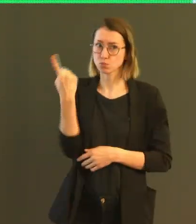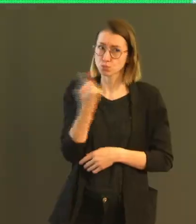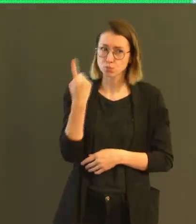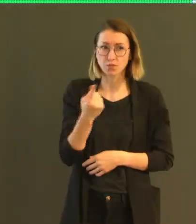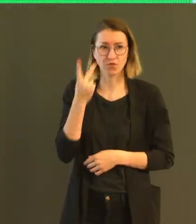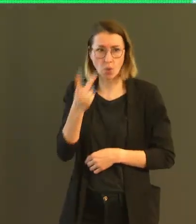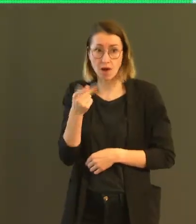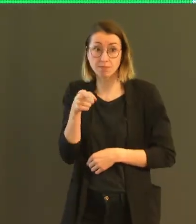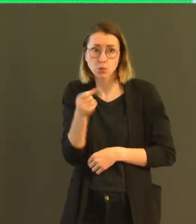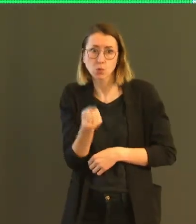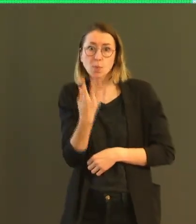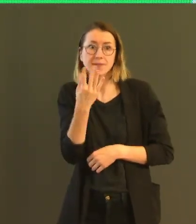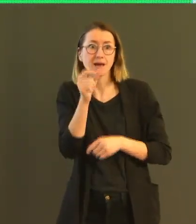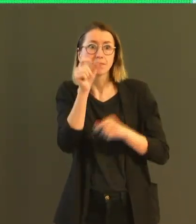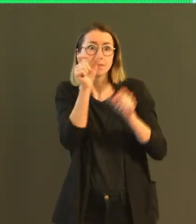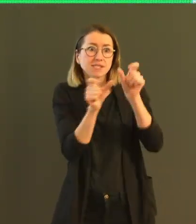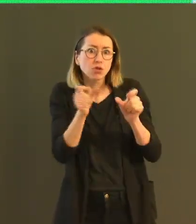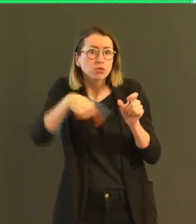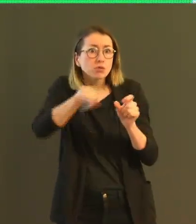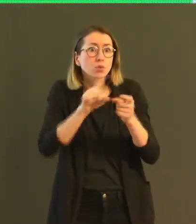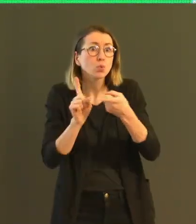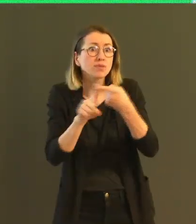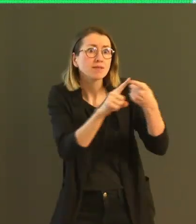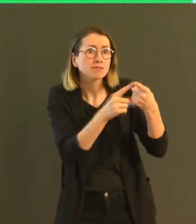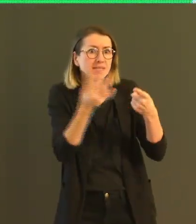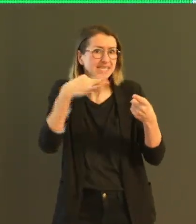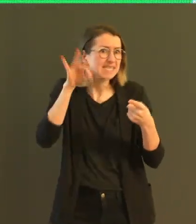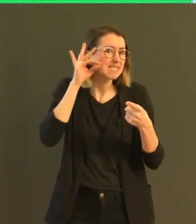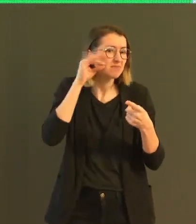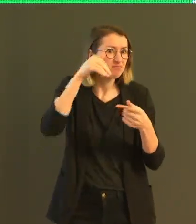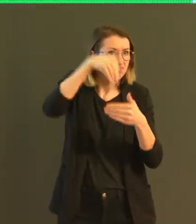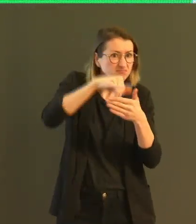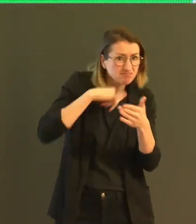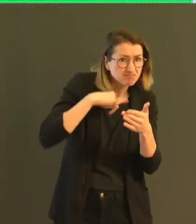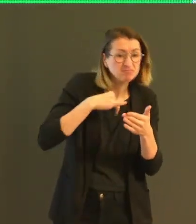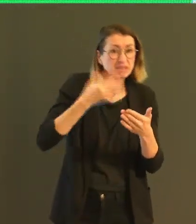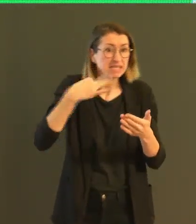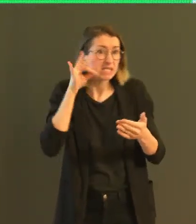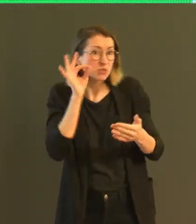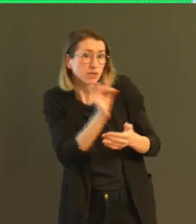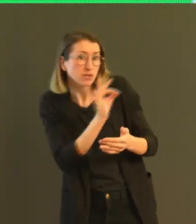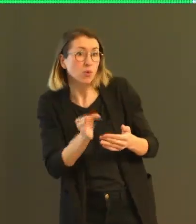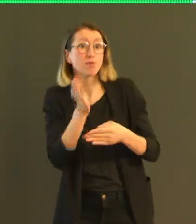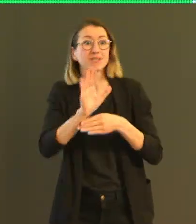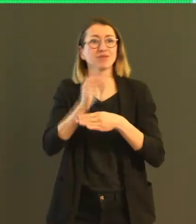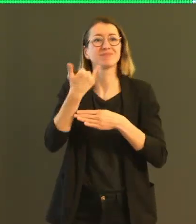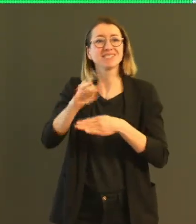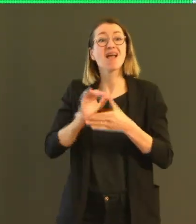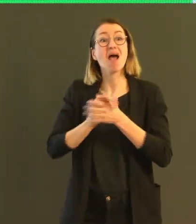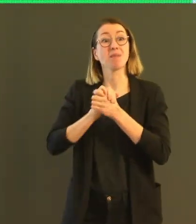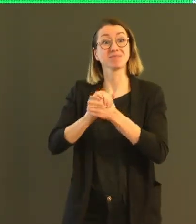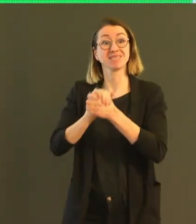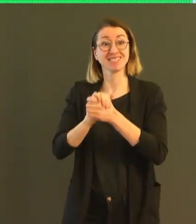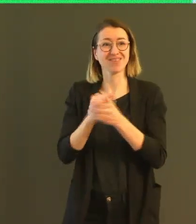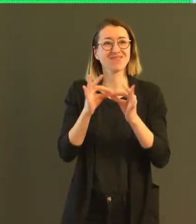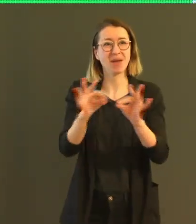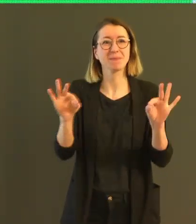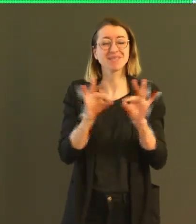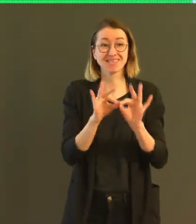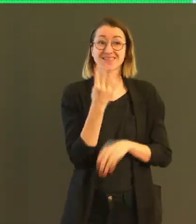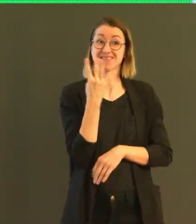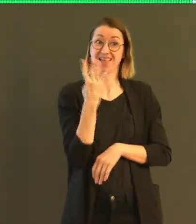proche ou plus intimes prenons l'exemple de bulles proches d'amis les fameux 4 personnes